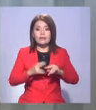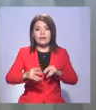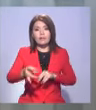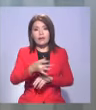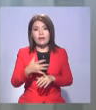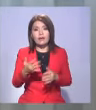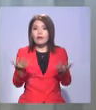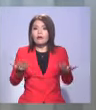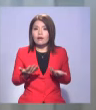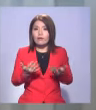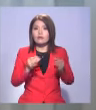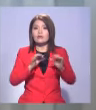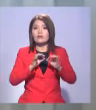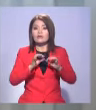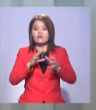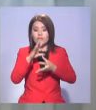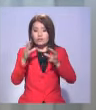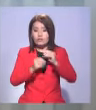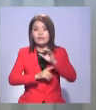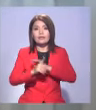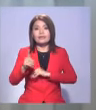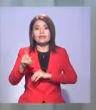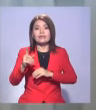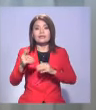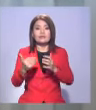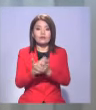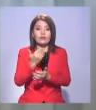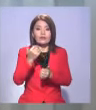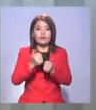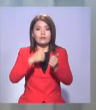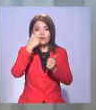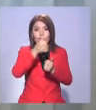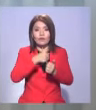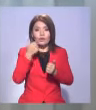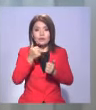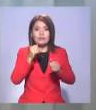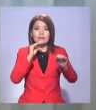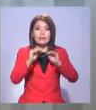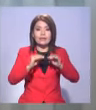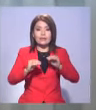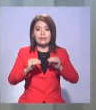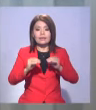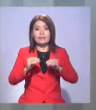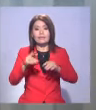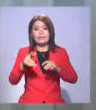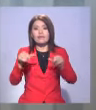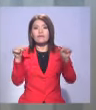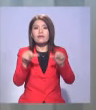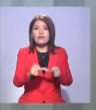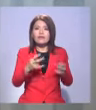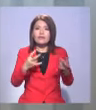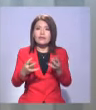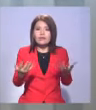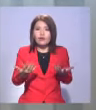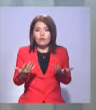Методологиясы қалай әзірленеді, сонан бастап бюджеттің қаражатын қарастырып, және келтірген залатын бәрін айтындайтын боламыз.